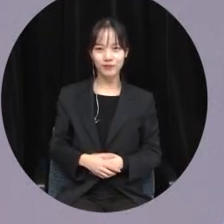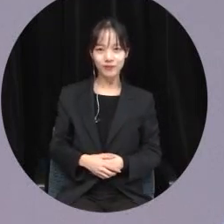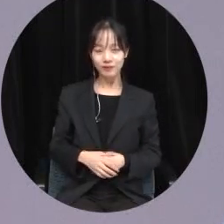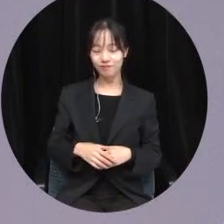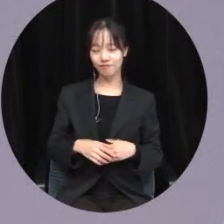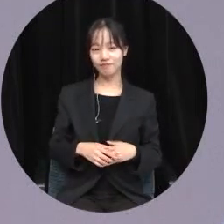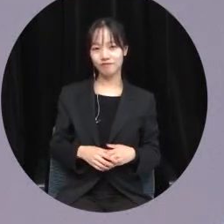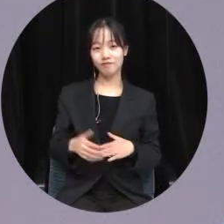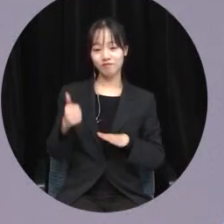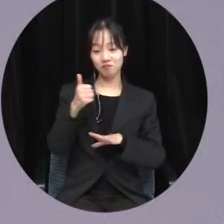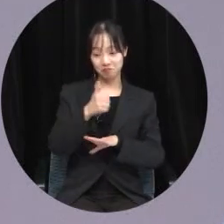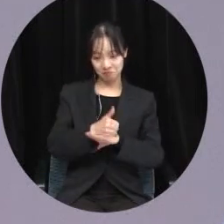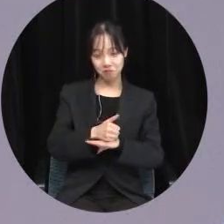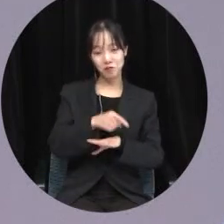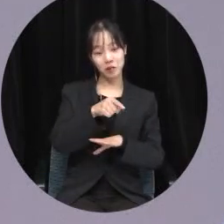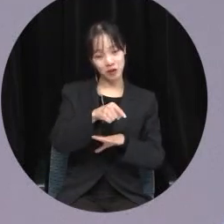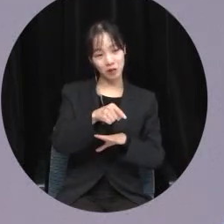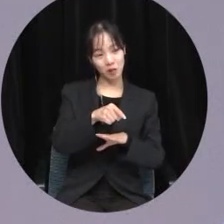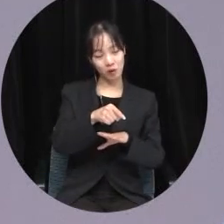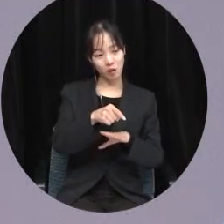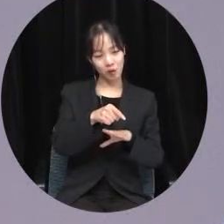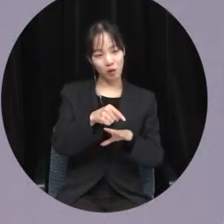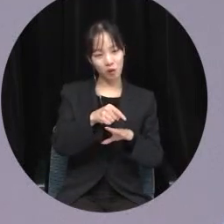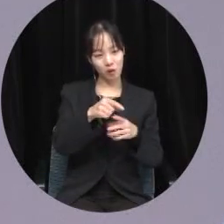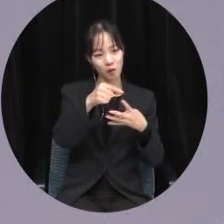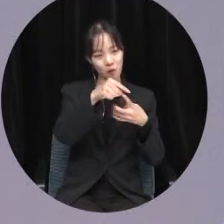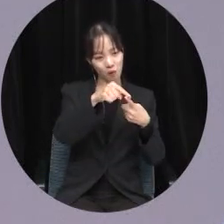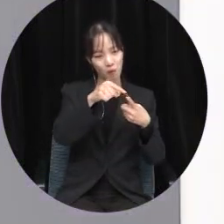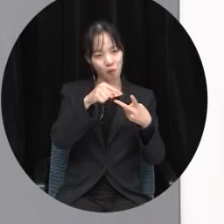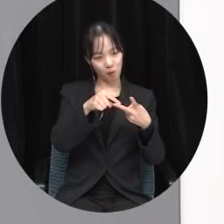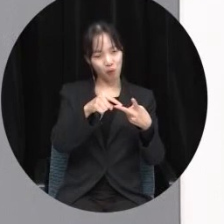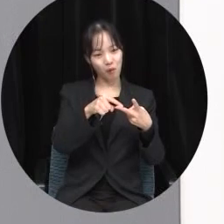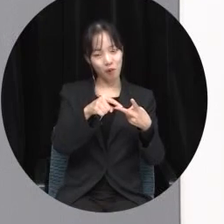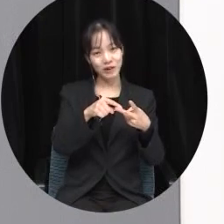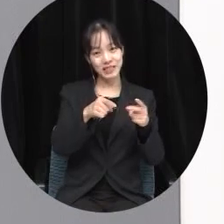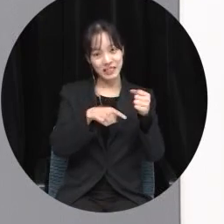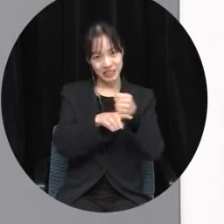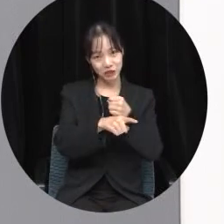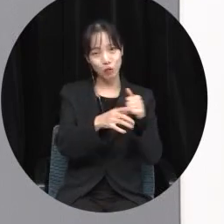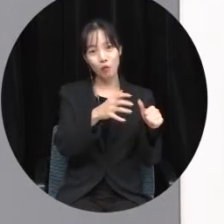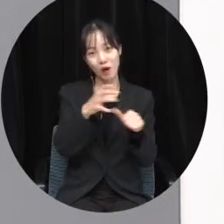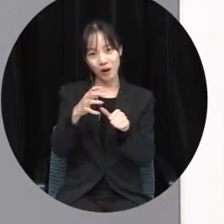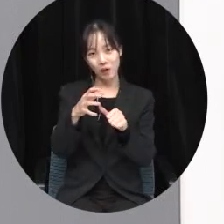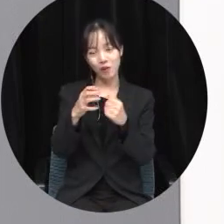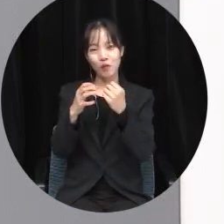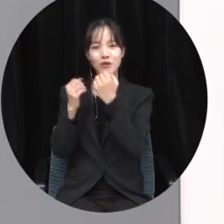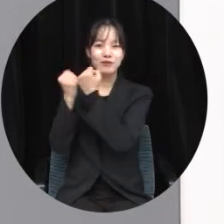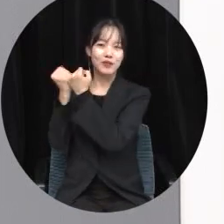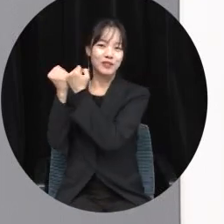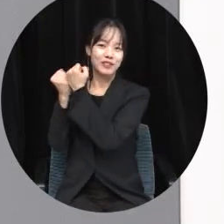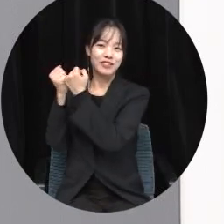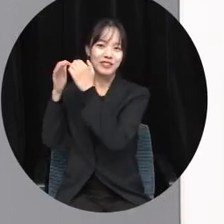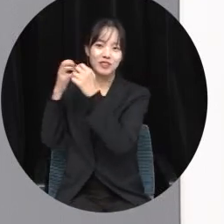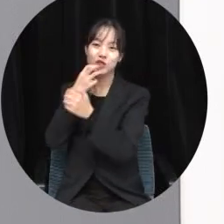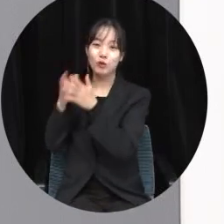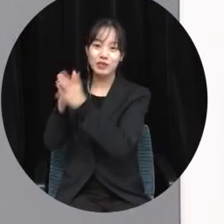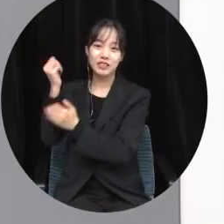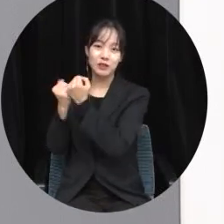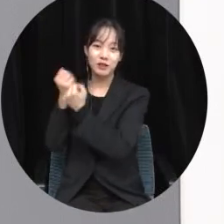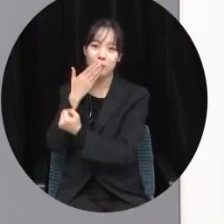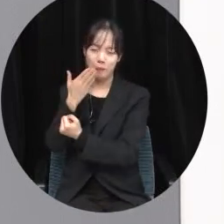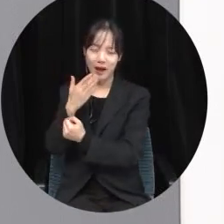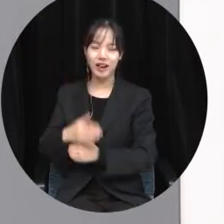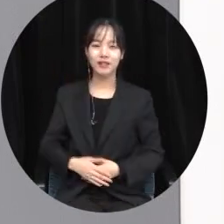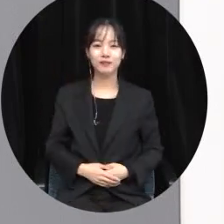통해서 서울시를 제가 설득하겠습니다. 네, 같은 질문입니다. 이번에는 이영선 후보